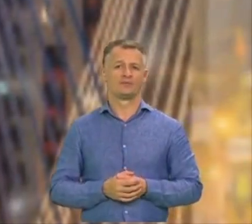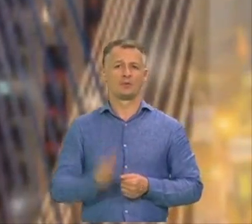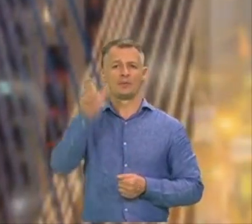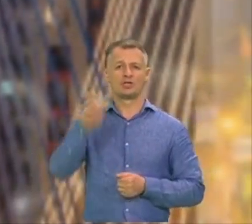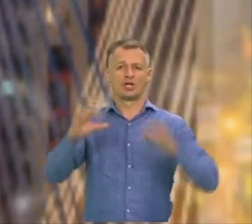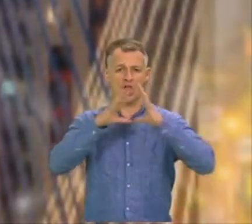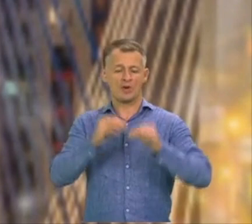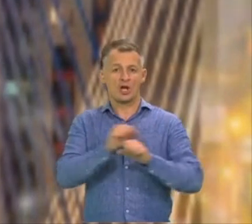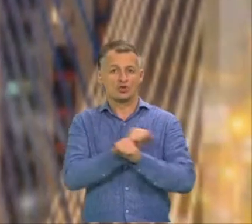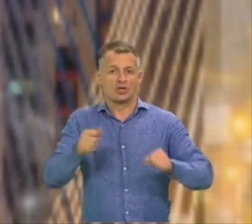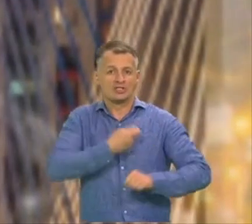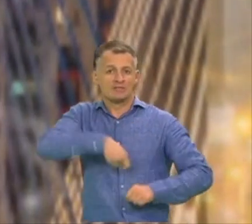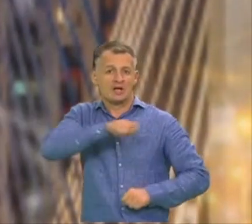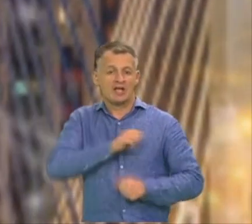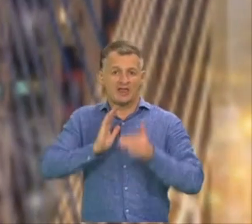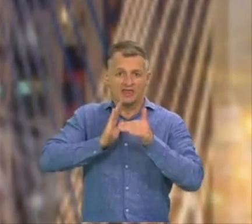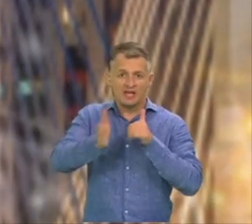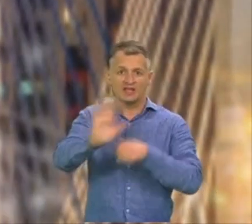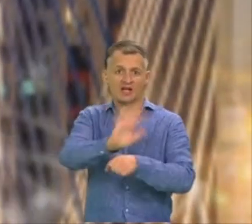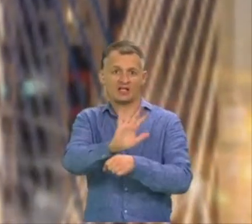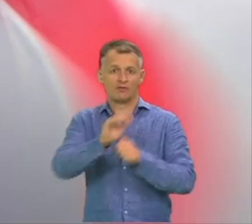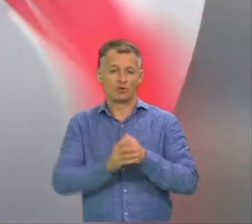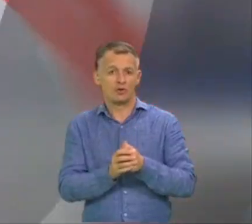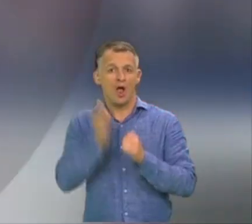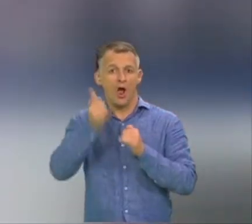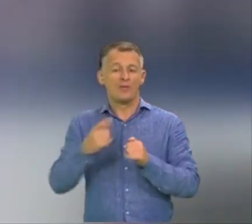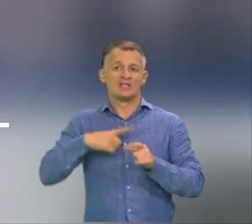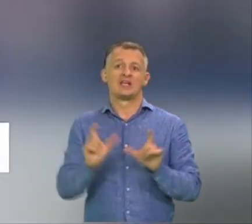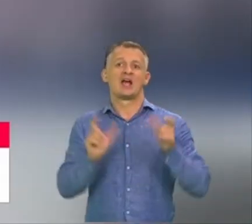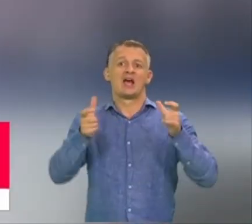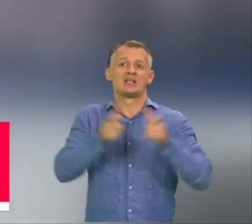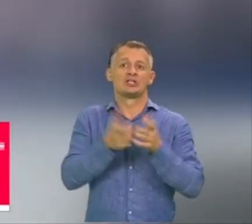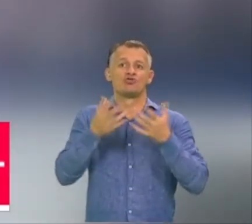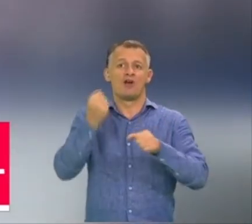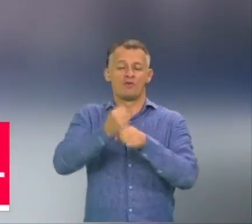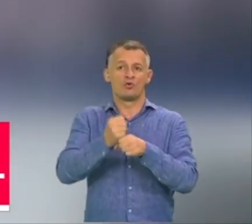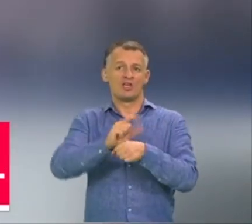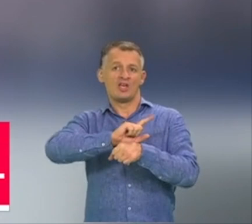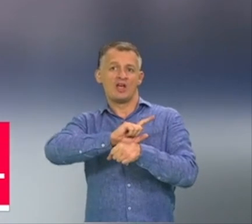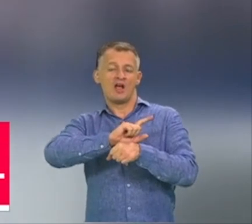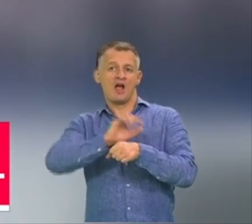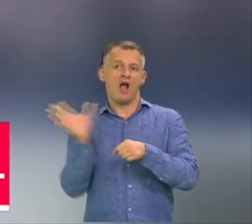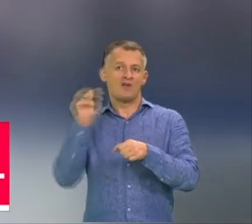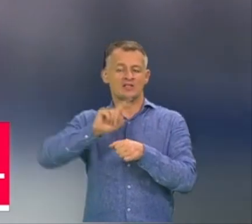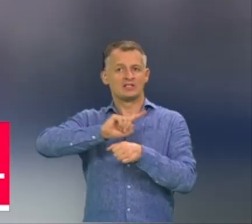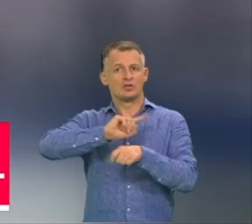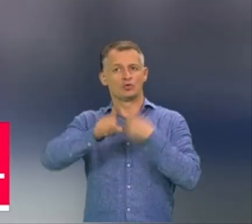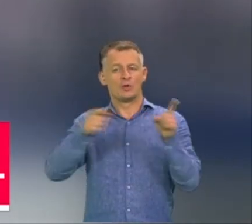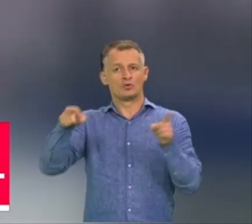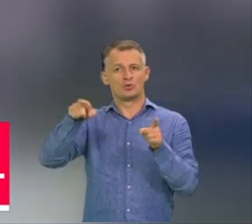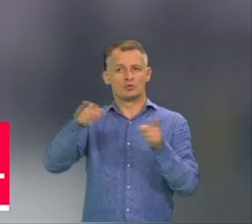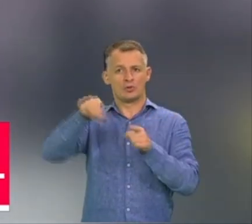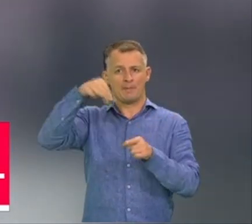Un român a șocat întreaga Spanie în direct la televizor. Acum se află în arest. Ce a făcut, aflați imediat după o scurtă pauză de